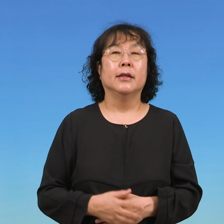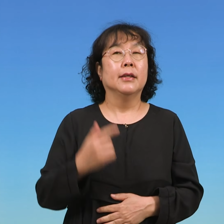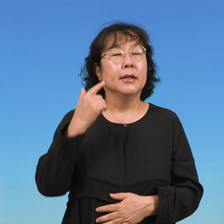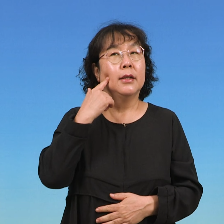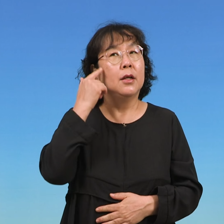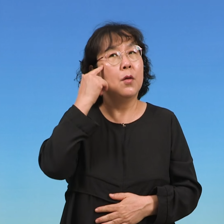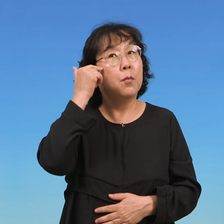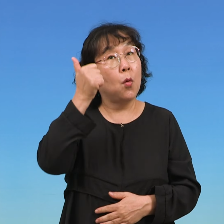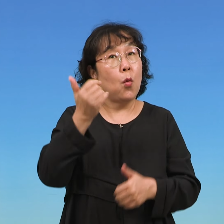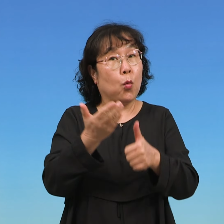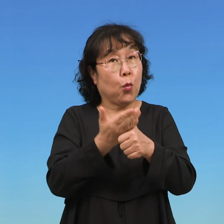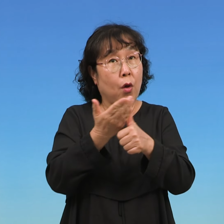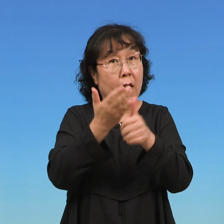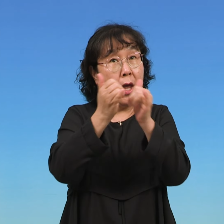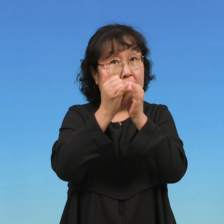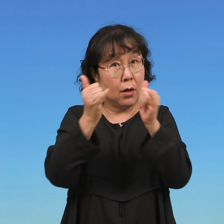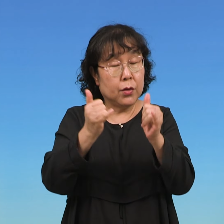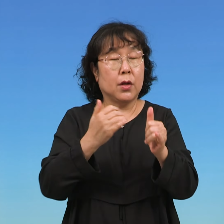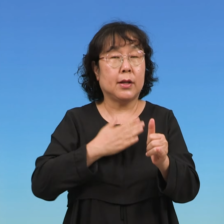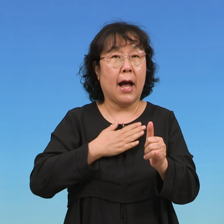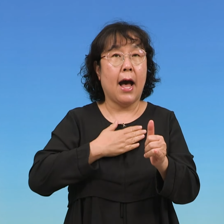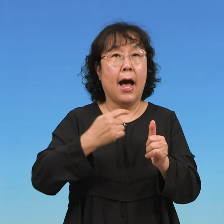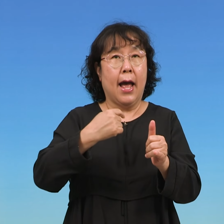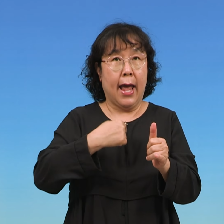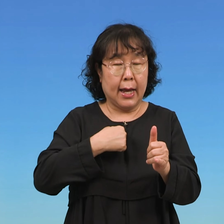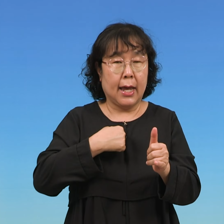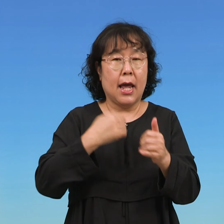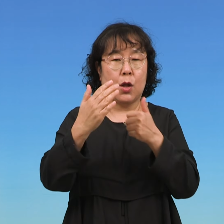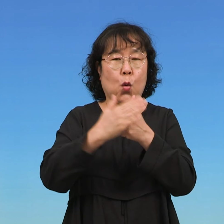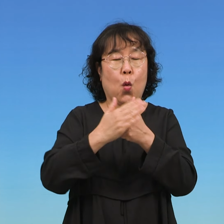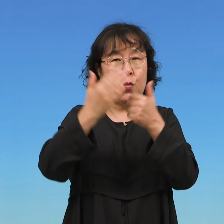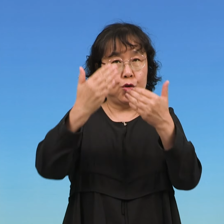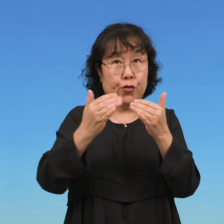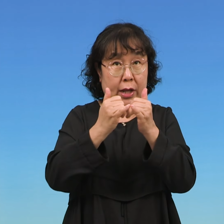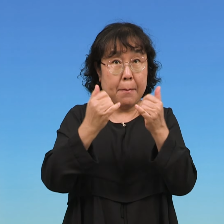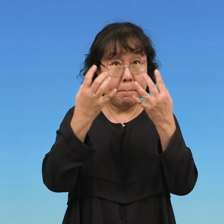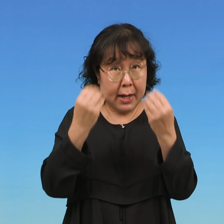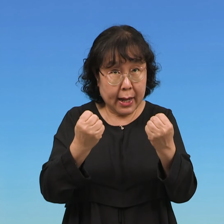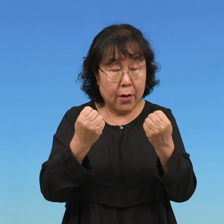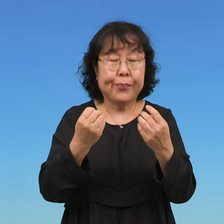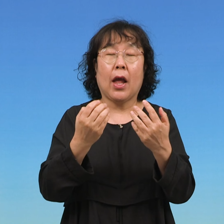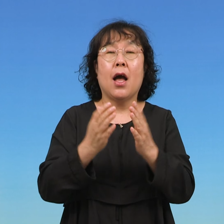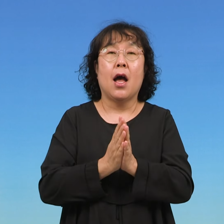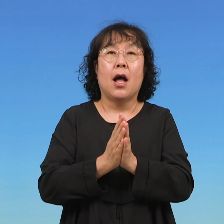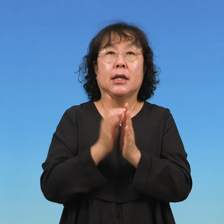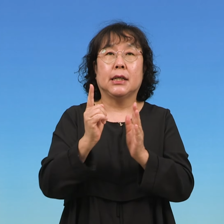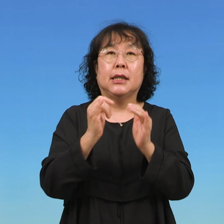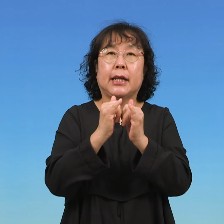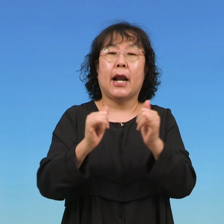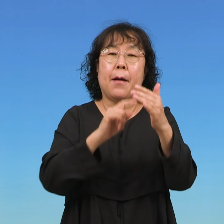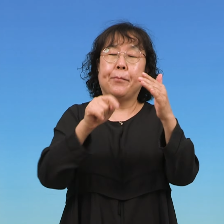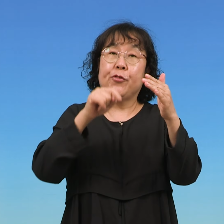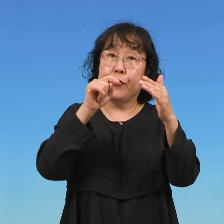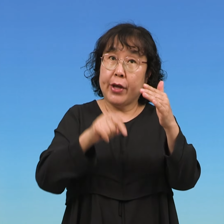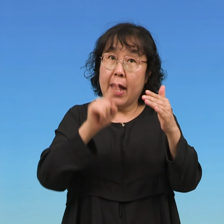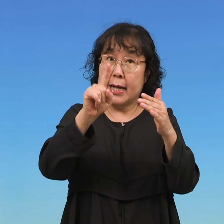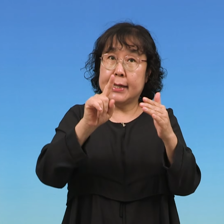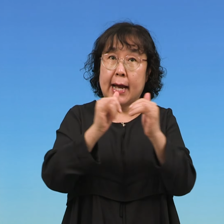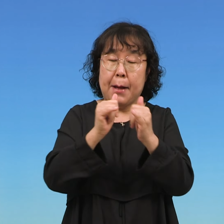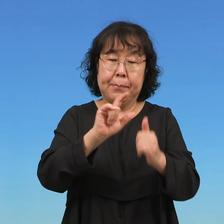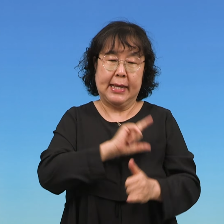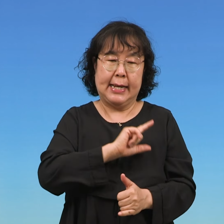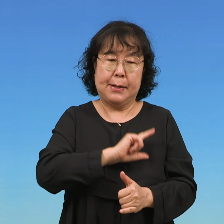그 목회자로서 저 자신에게 영향을 끼친 분들이 참 많은데요 그중에 한 분이 그